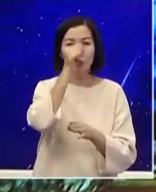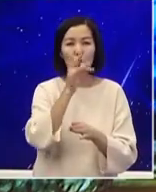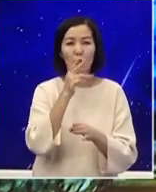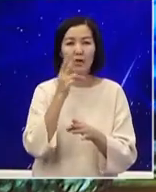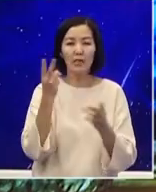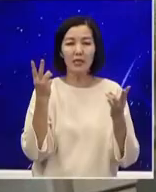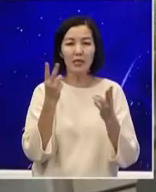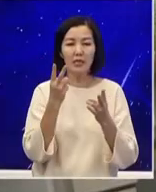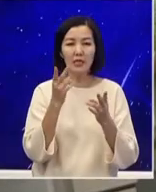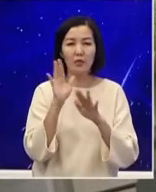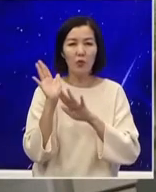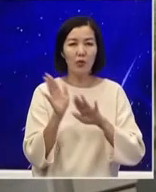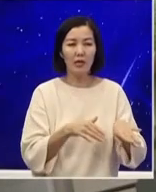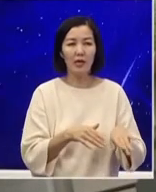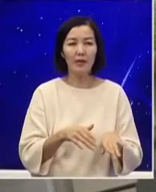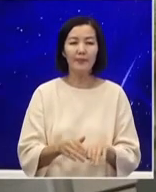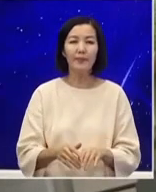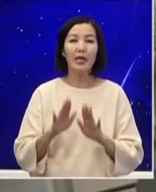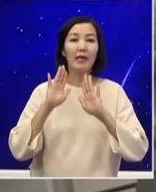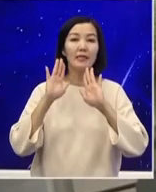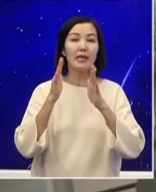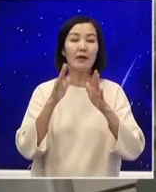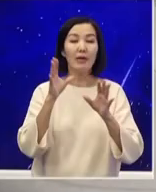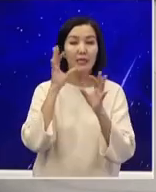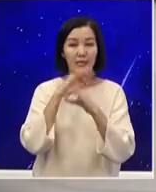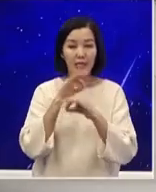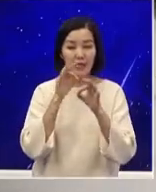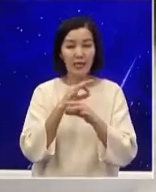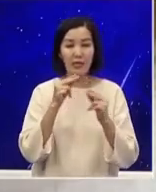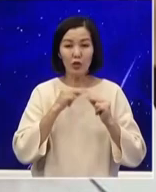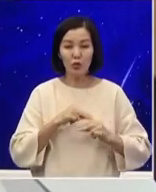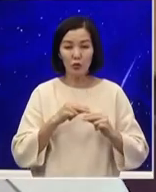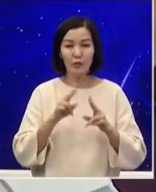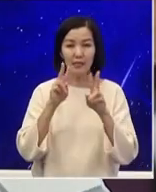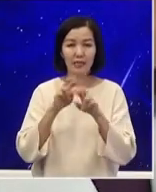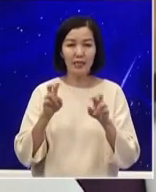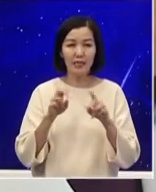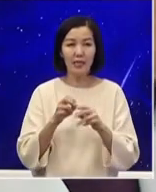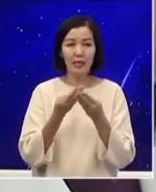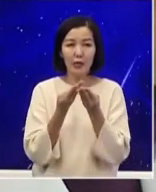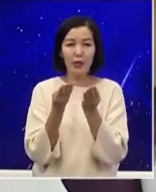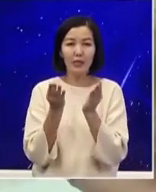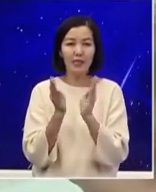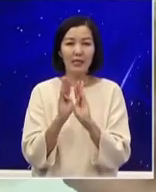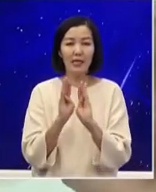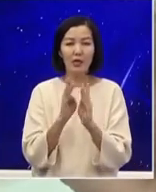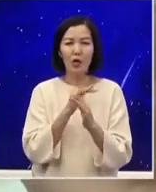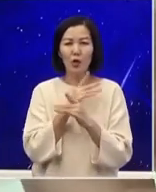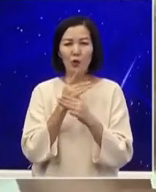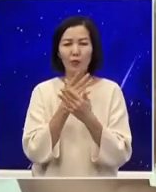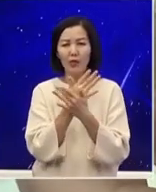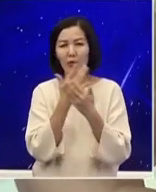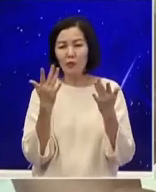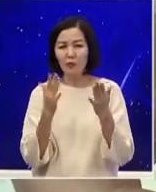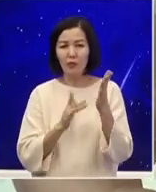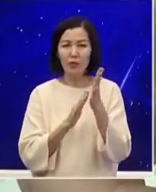кеткен. Дендрологиялық саябақтың зертханасында жұмыс қызу. Мұнда кішкентай ыдыстарда жайқалған өсімдіктердің көптеген түрін